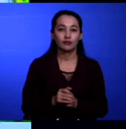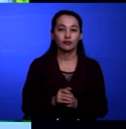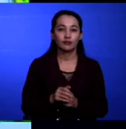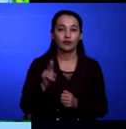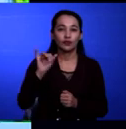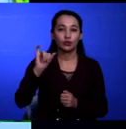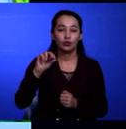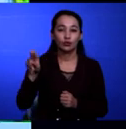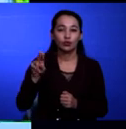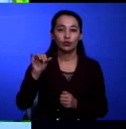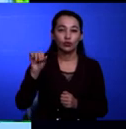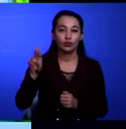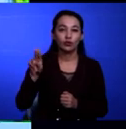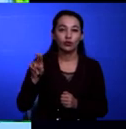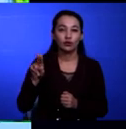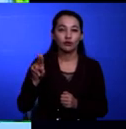Duk-duk qilib yuradi.